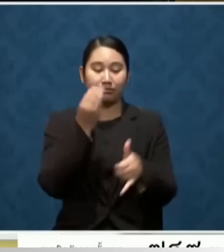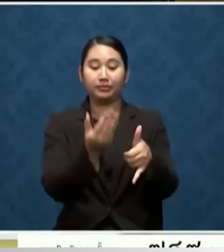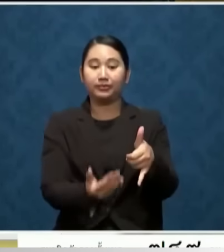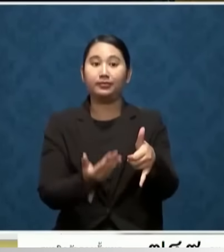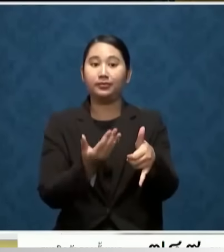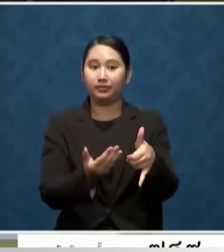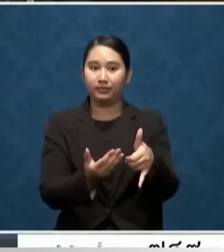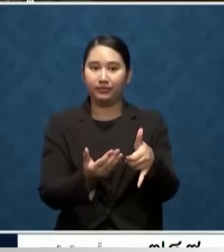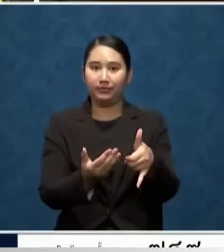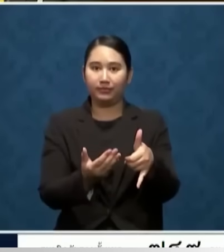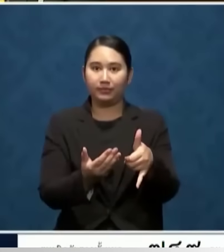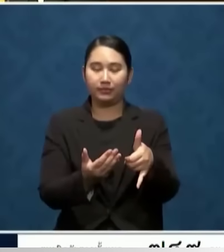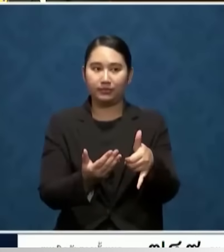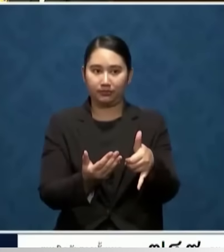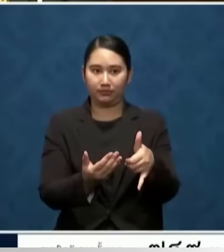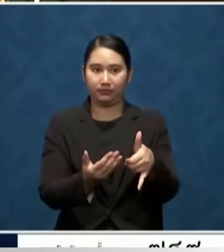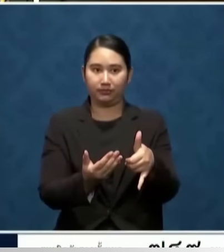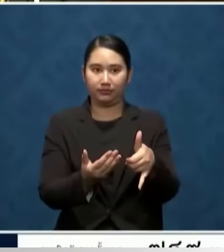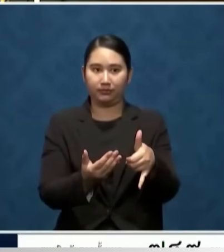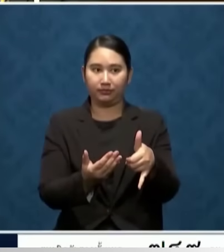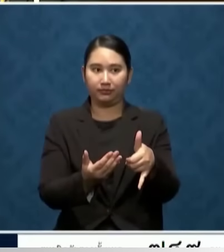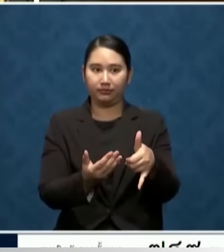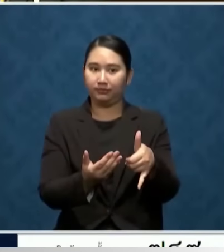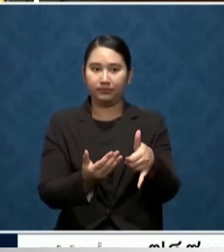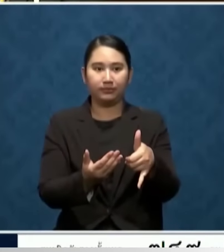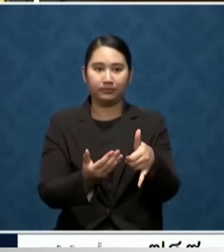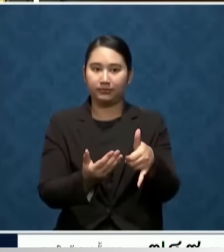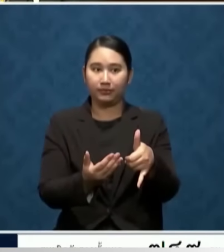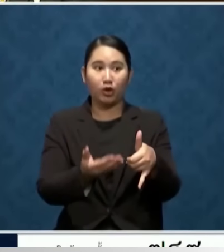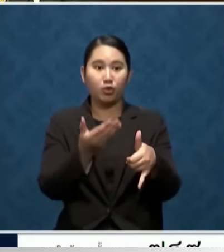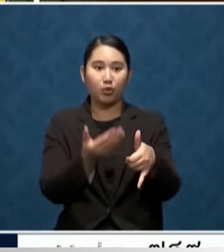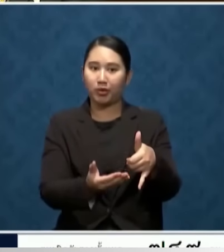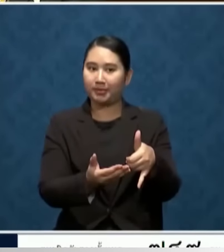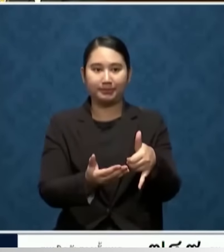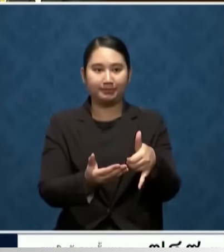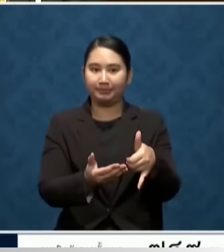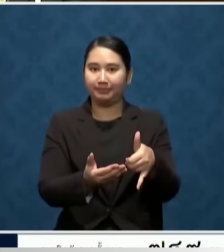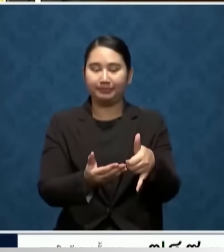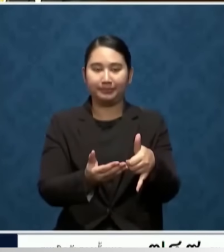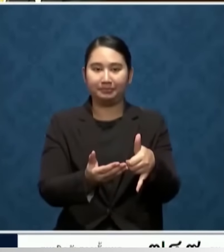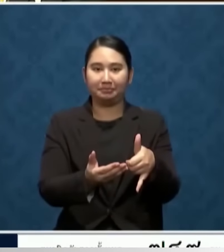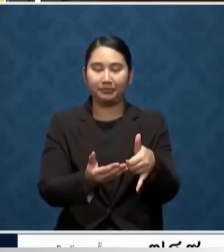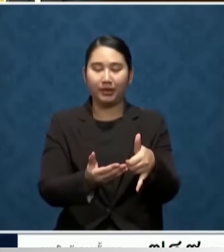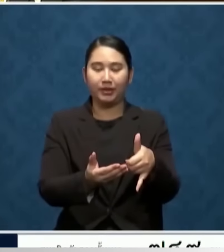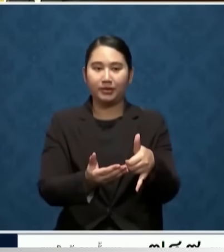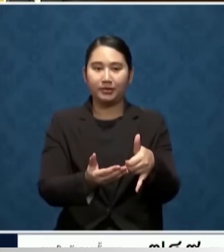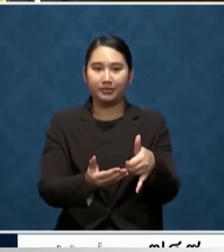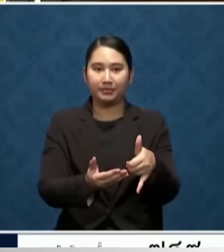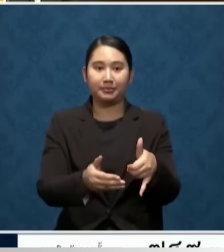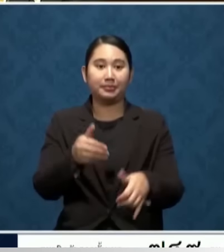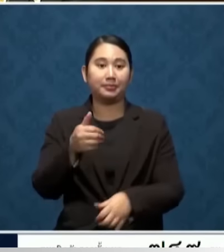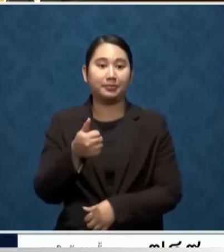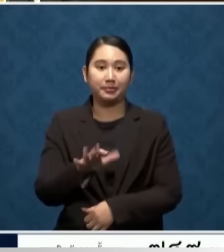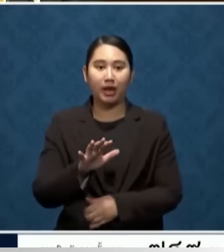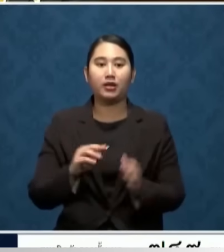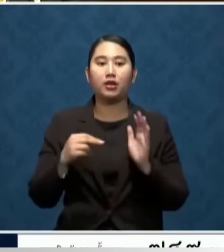ที่มีคุณสมบัติและลักษณะต้องห้ามนั่นคือเป็นความเห็นอัน